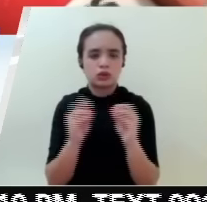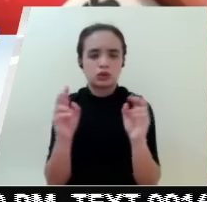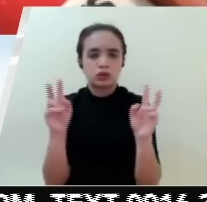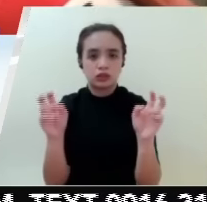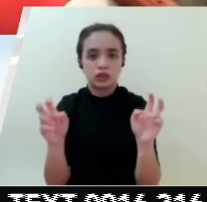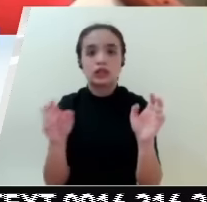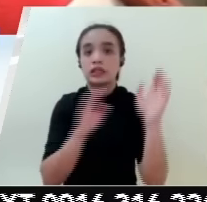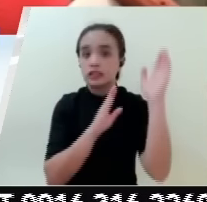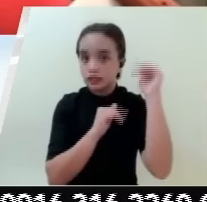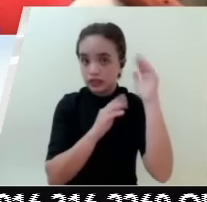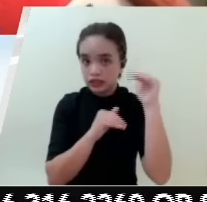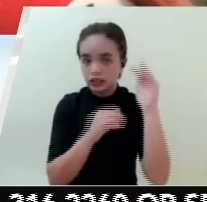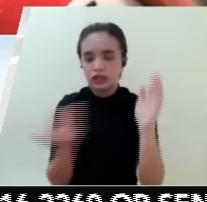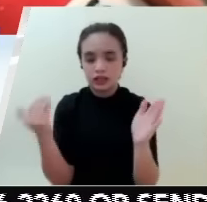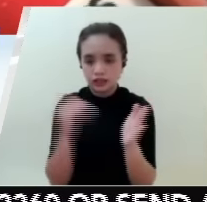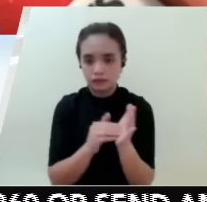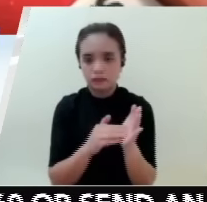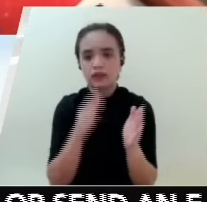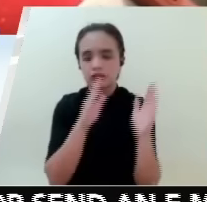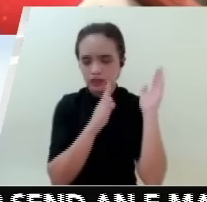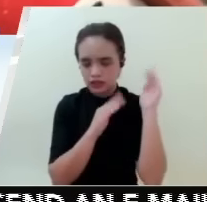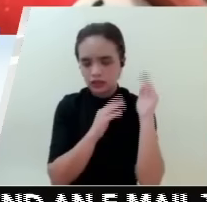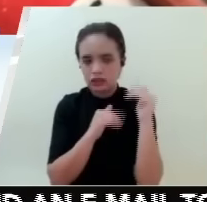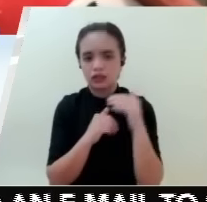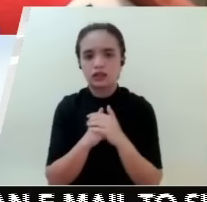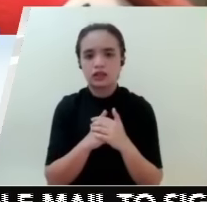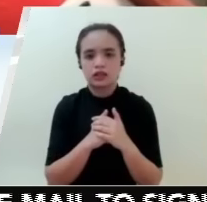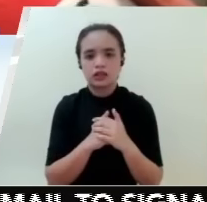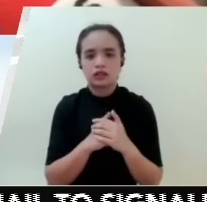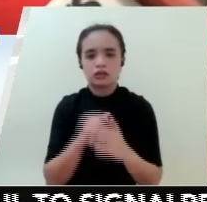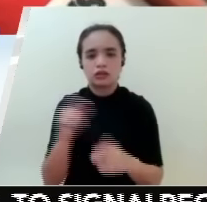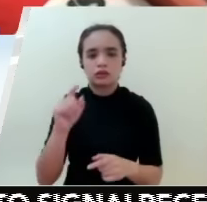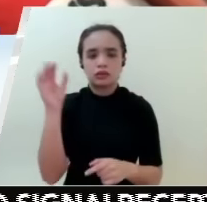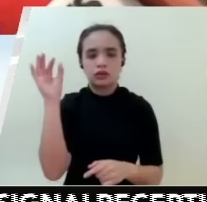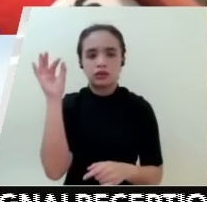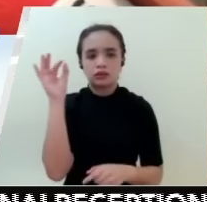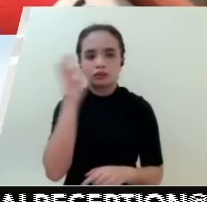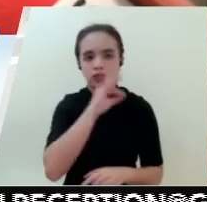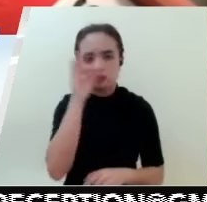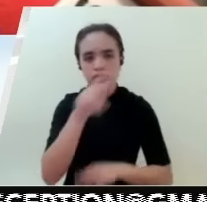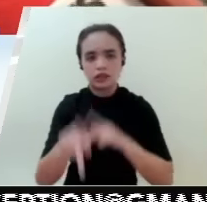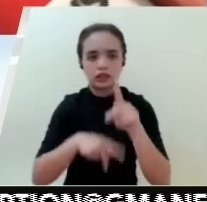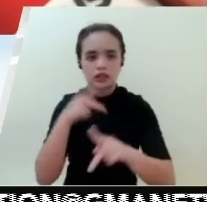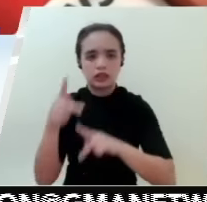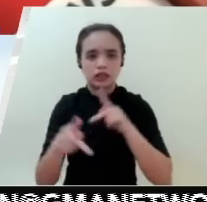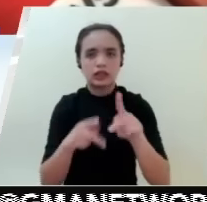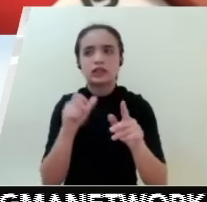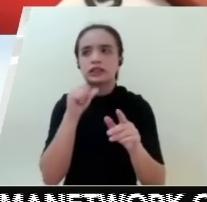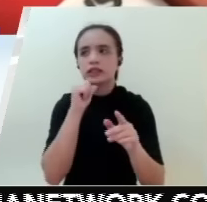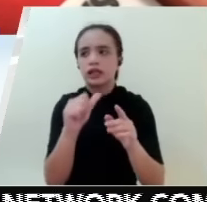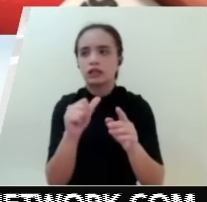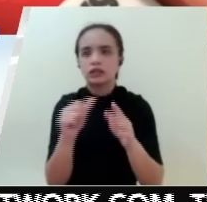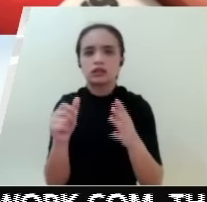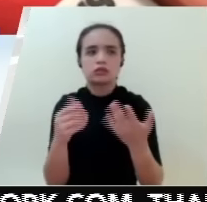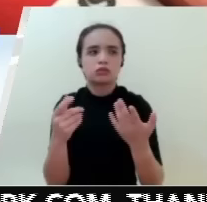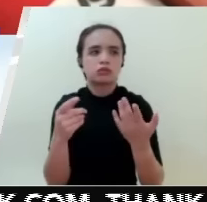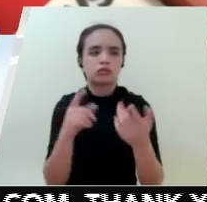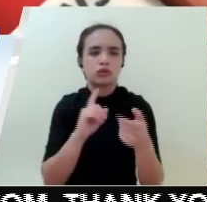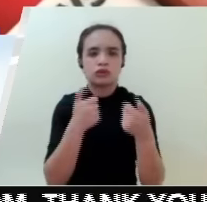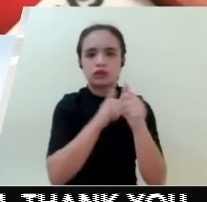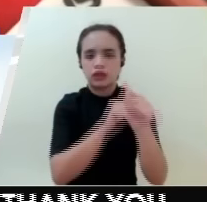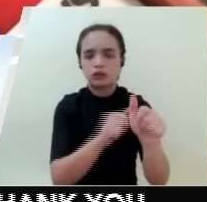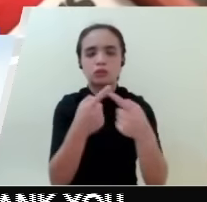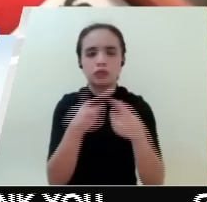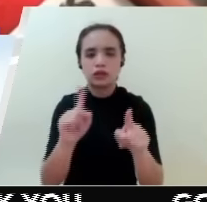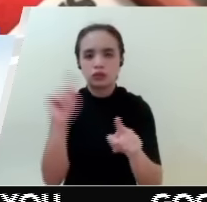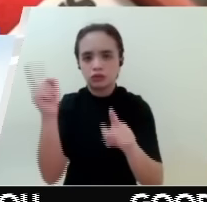hindi madala ang ating mga kababayan sa ingay ng politika, kundi dapat tutukan talaga natin